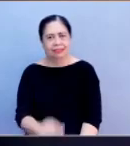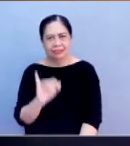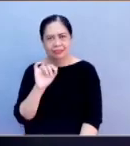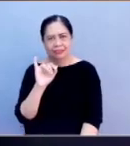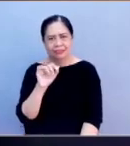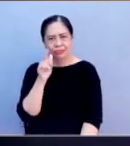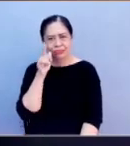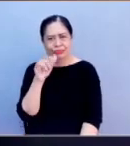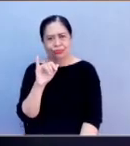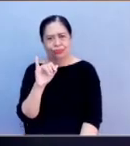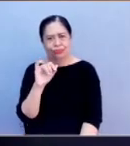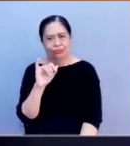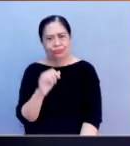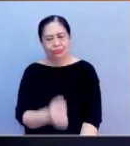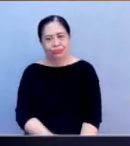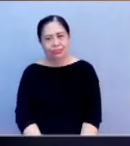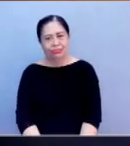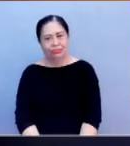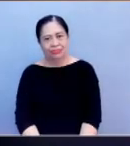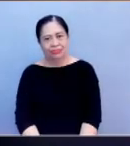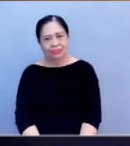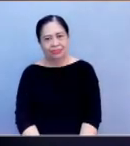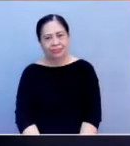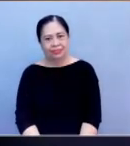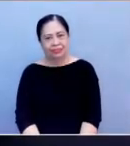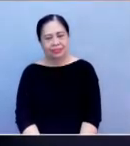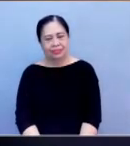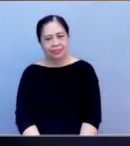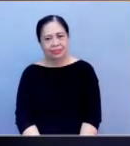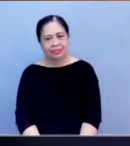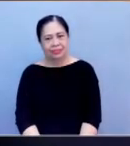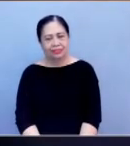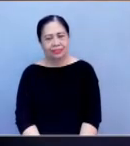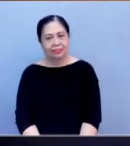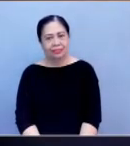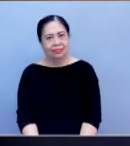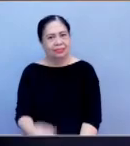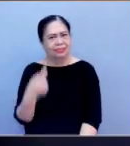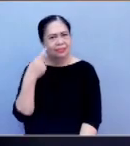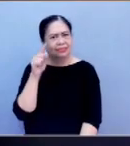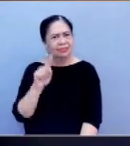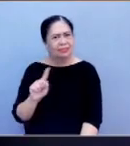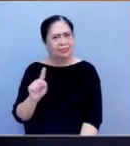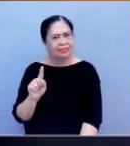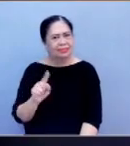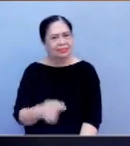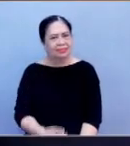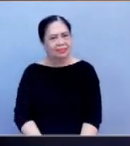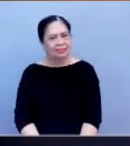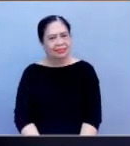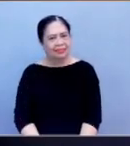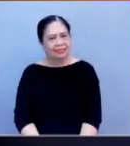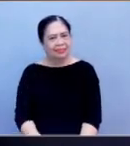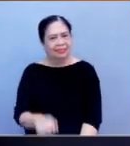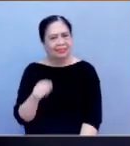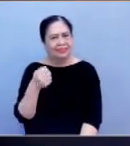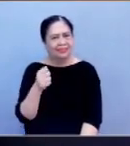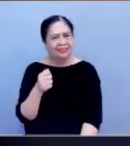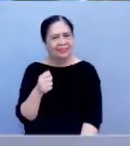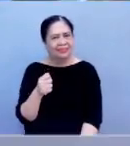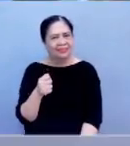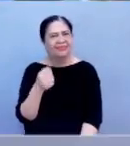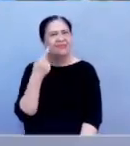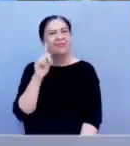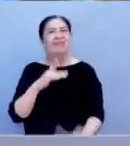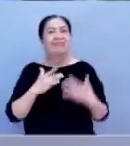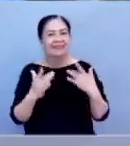Ayan, yeah. Actually. Diba, no? Ganda. Pero tanong ko lang, Abby, para saan itong ano? Susi. Itong susi na to? Sa puso mo. Pwede ba,